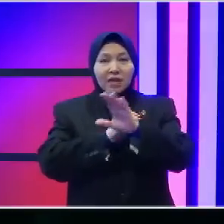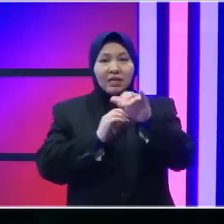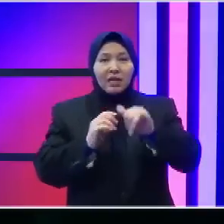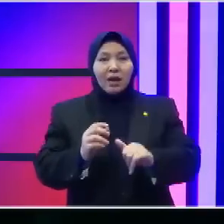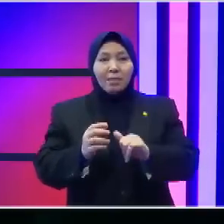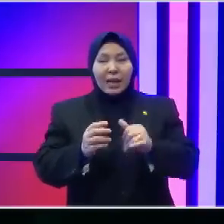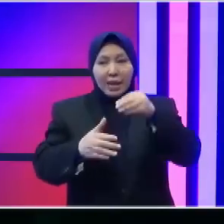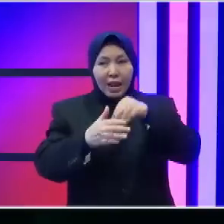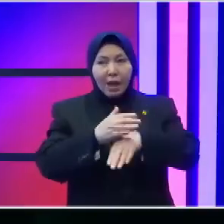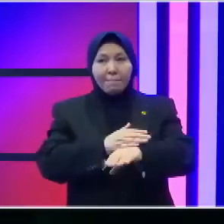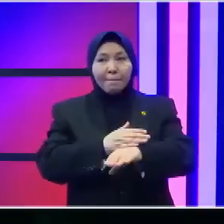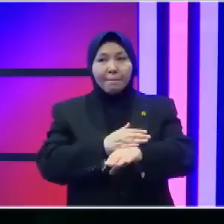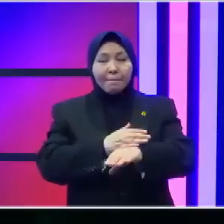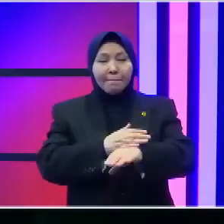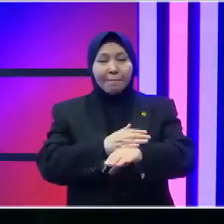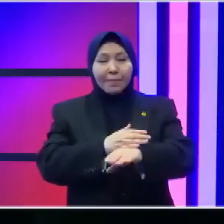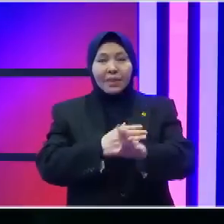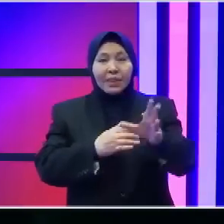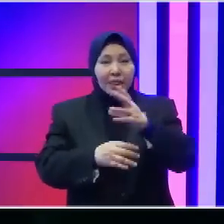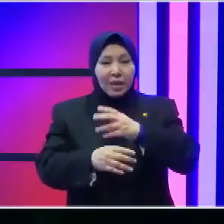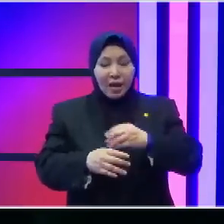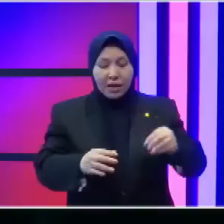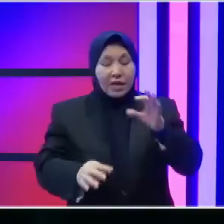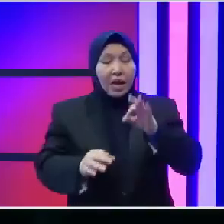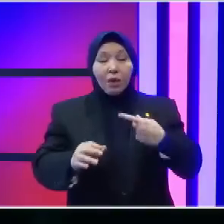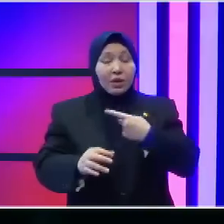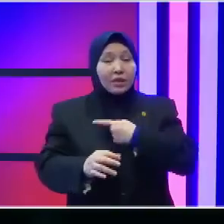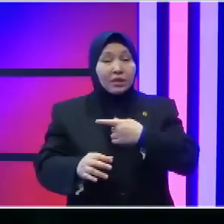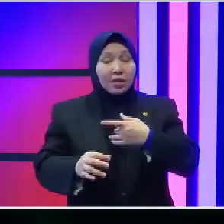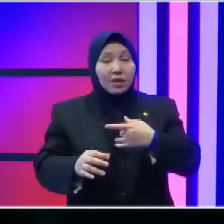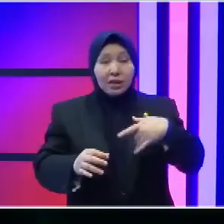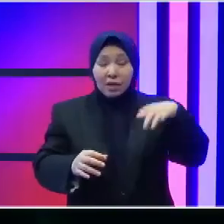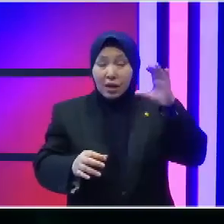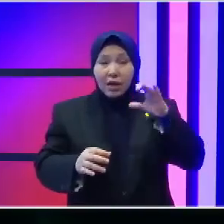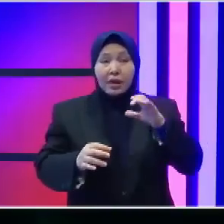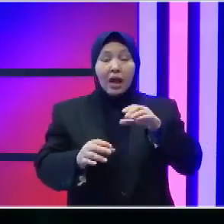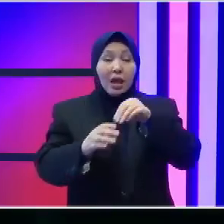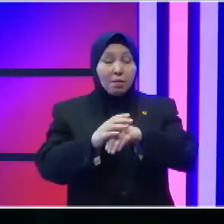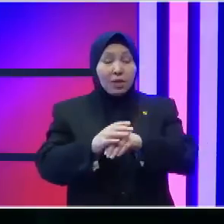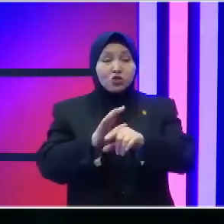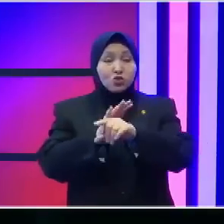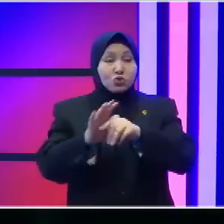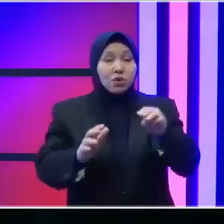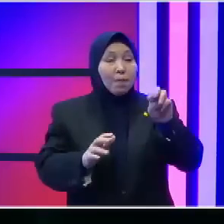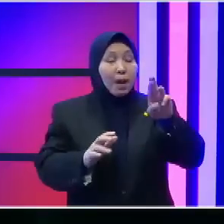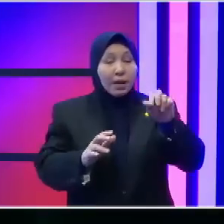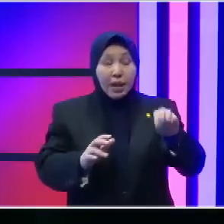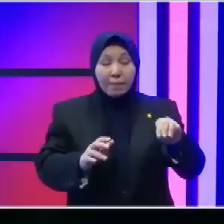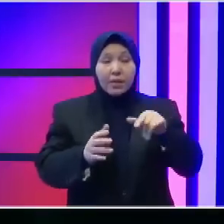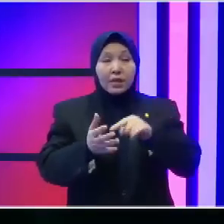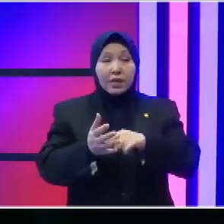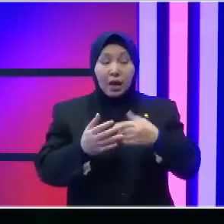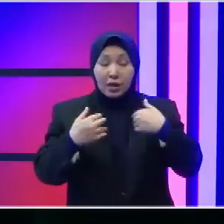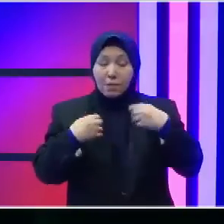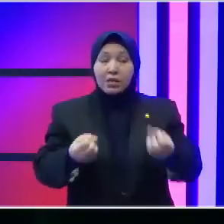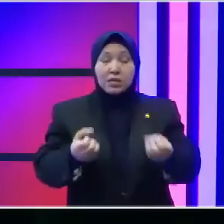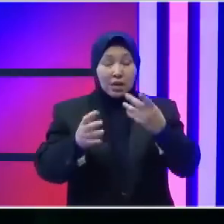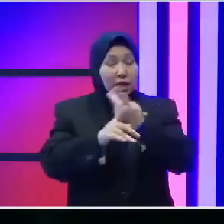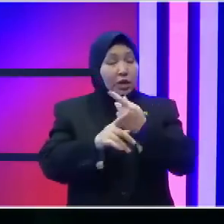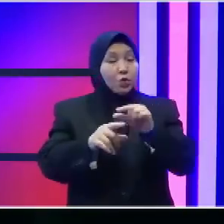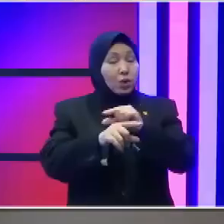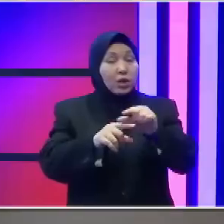yang mendalam, yang mendalam. Dan kalau kita perasan di dalam surah Maryam ini, Ustaz, ya, banyak kali digunakan kata Ar-Rahman pasal